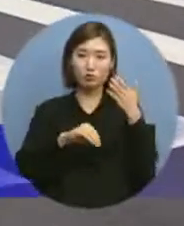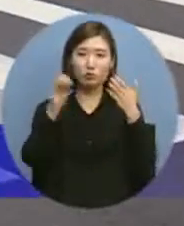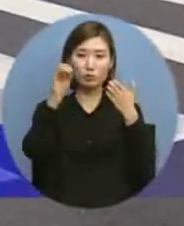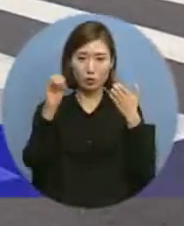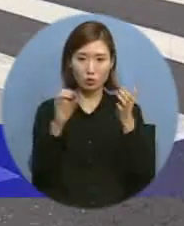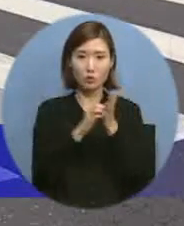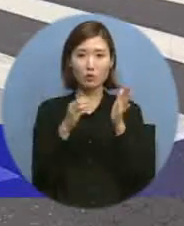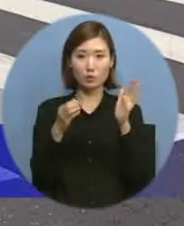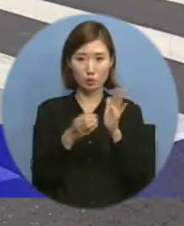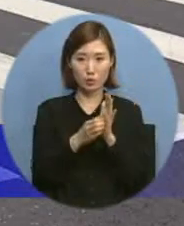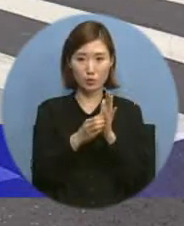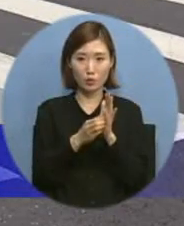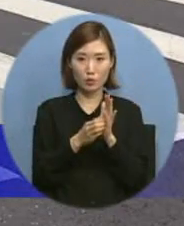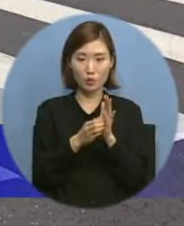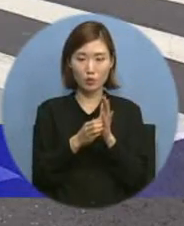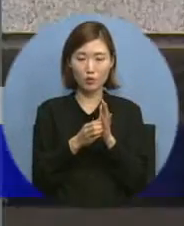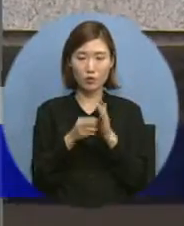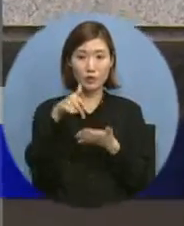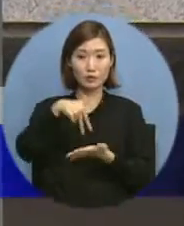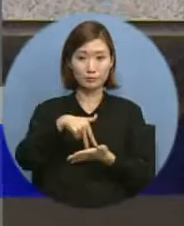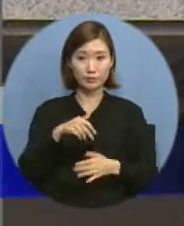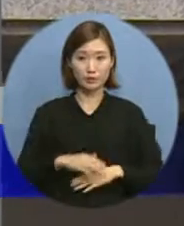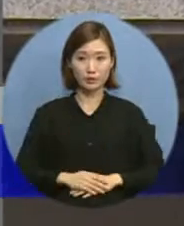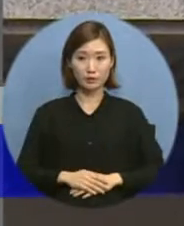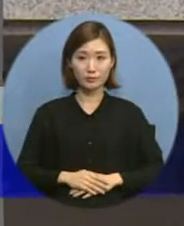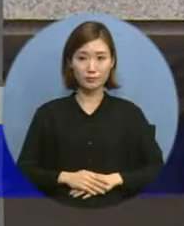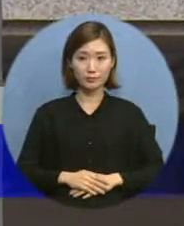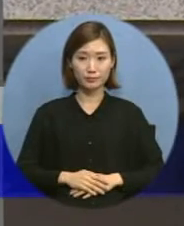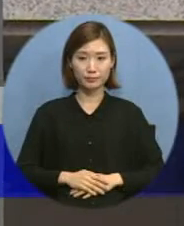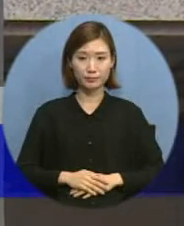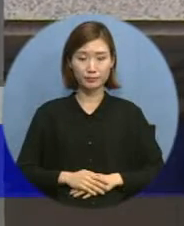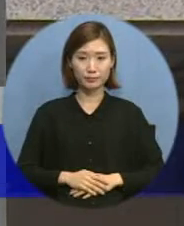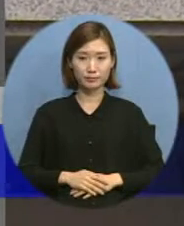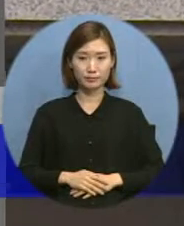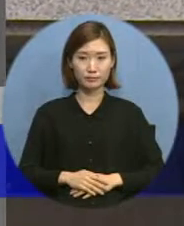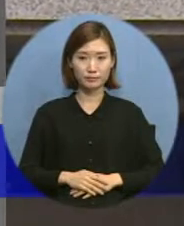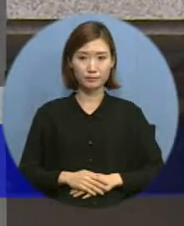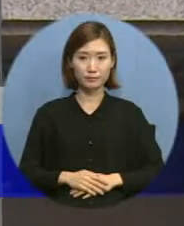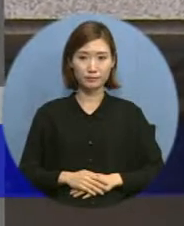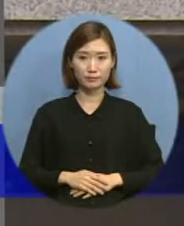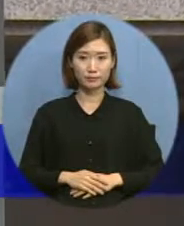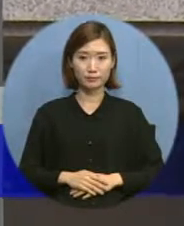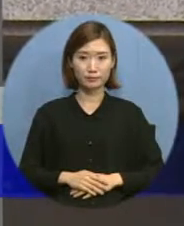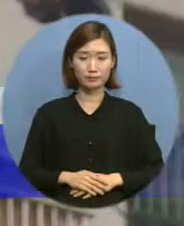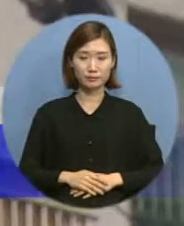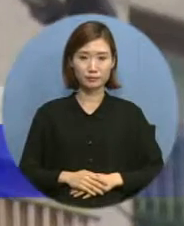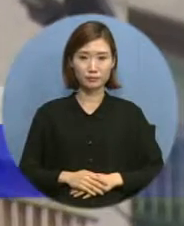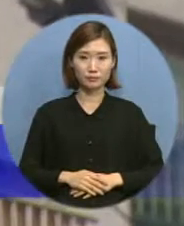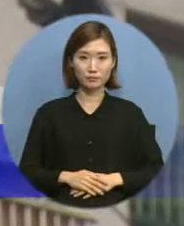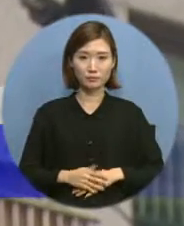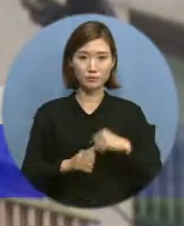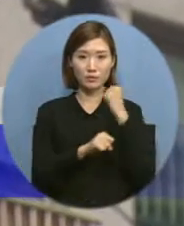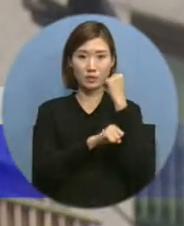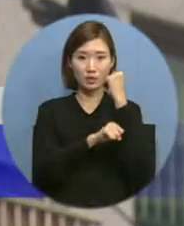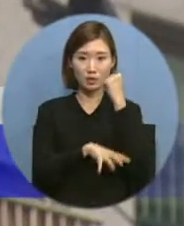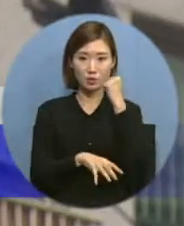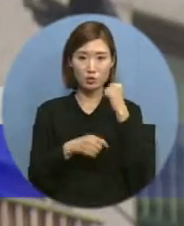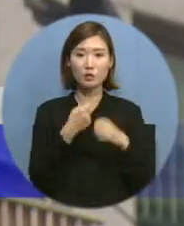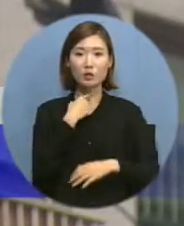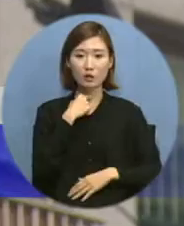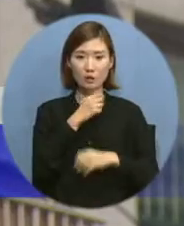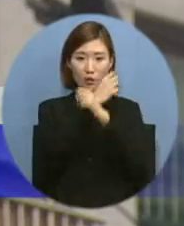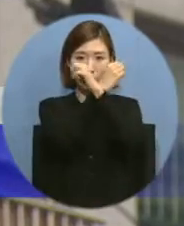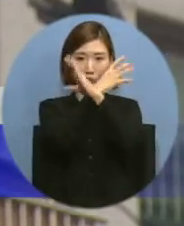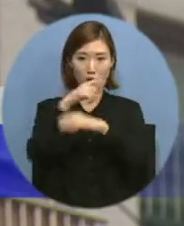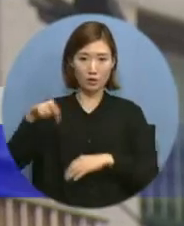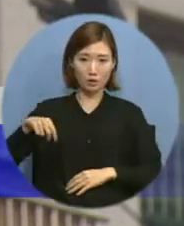이제 물리적으로 할 수 있는 조치는 저희가 한 90% 정도 했다고 보거든요. 지금 기존에 있던 횡단보도거든요.